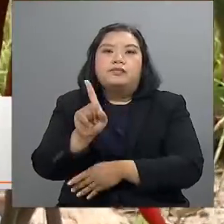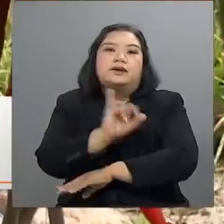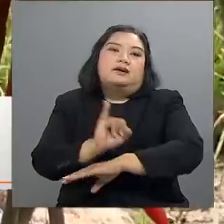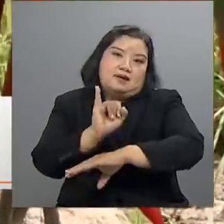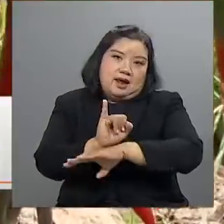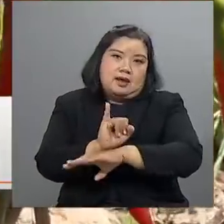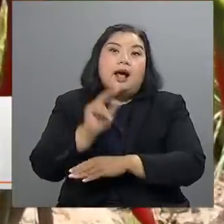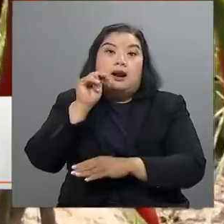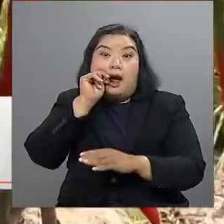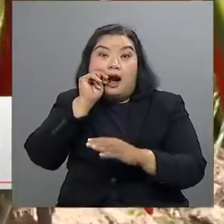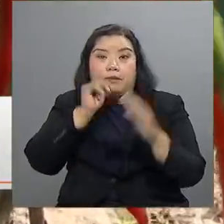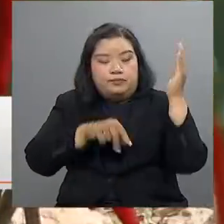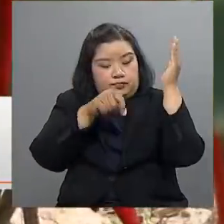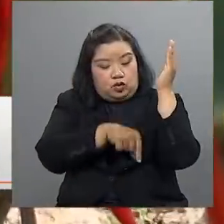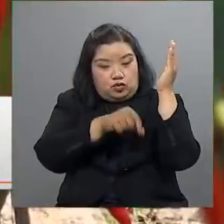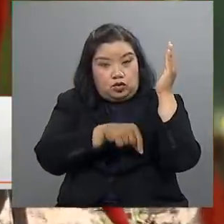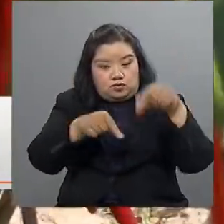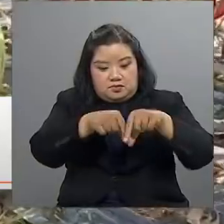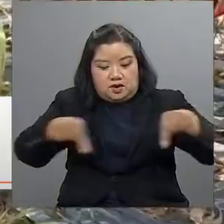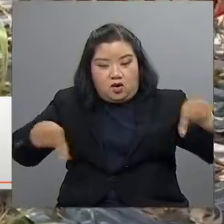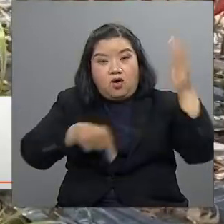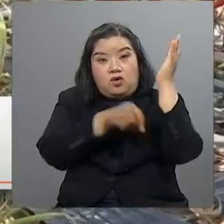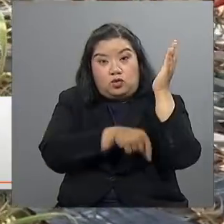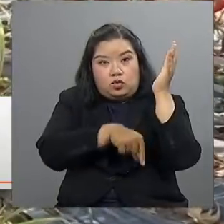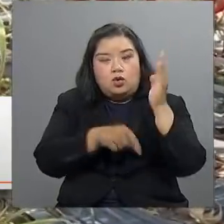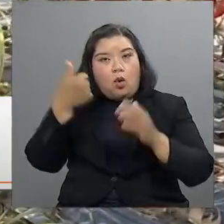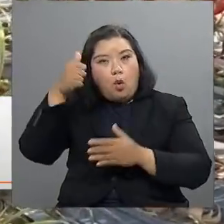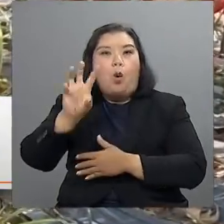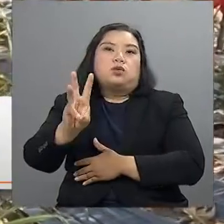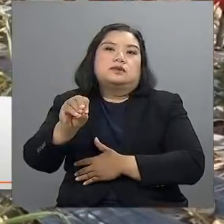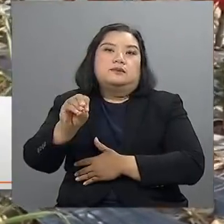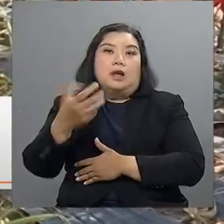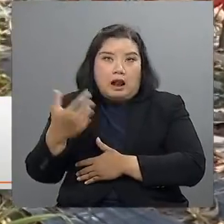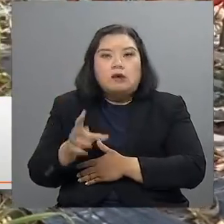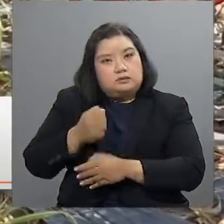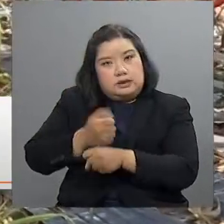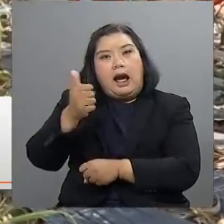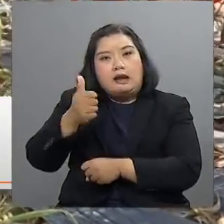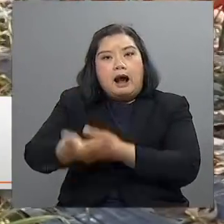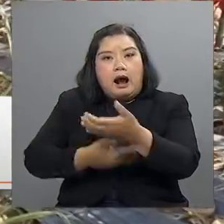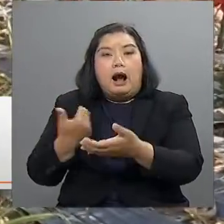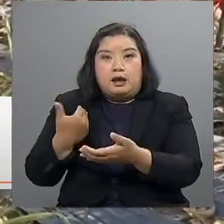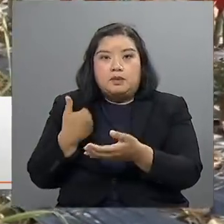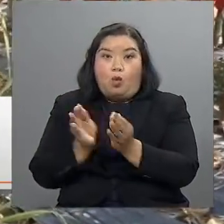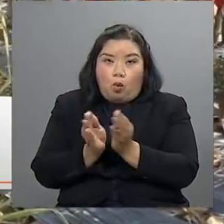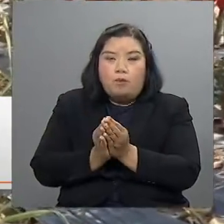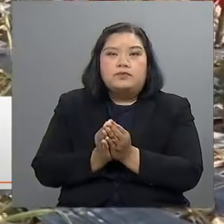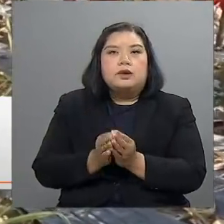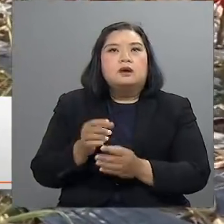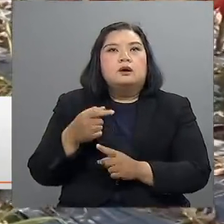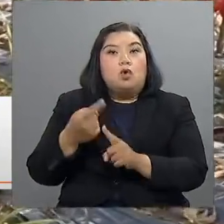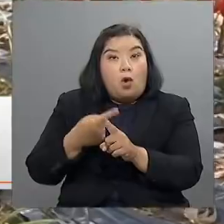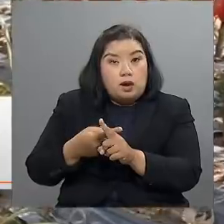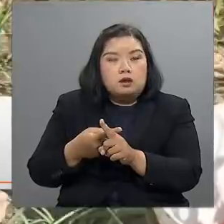ระยะเวลา60วันเท่านั้นพริกจะให้ผลผลิตเก็บจำหน่ายได้ถึง 3-4 รอบต่อการปลูก1